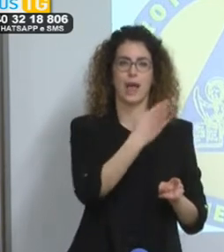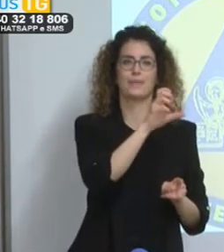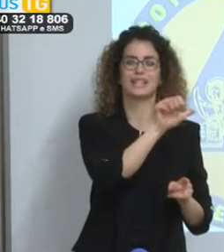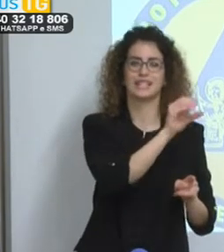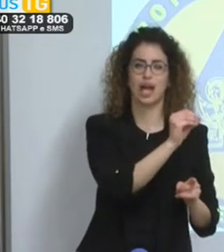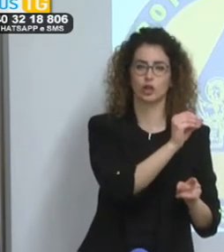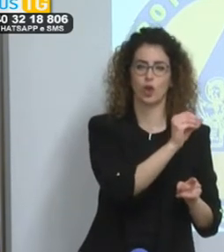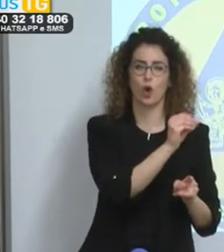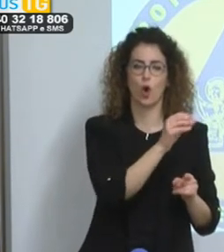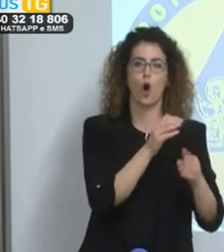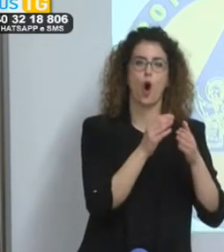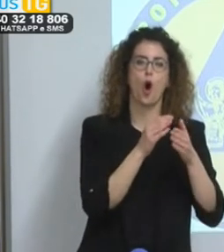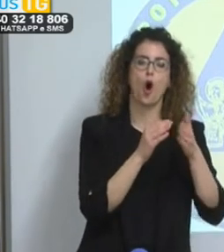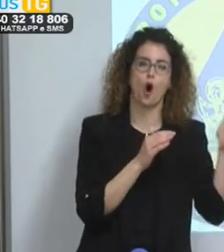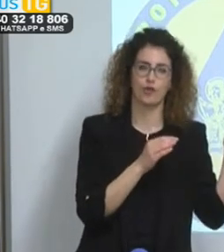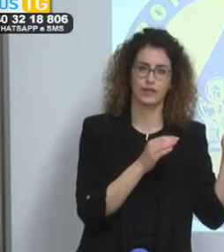km.